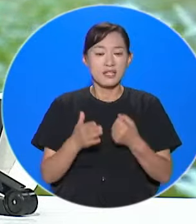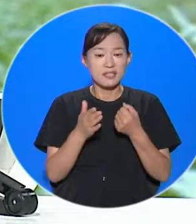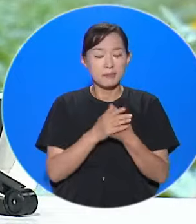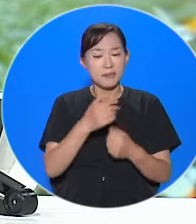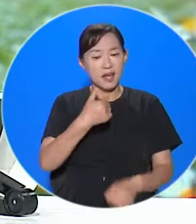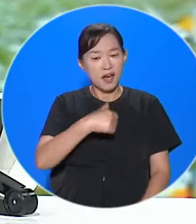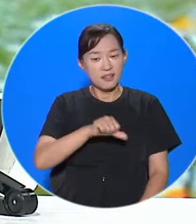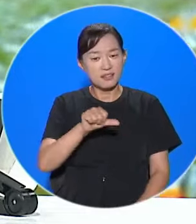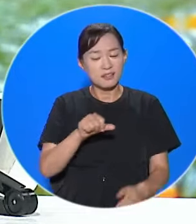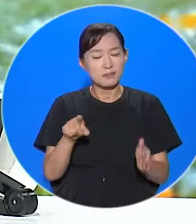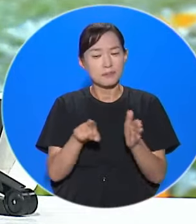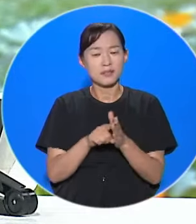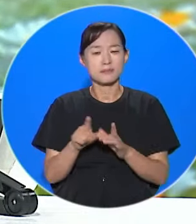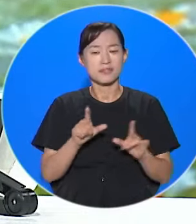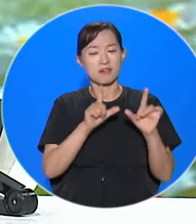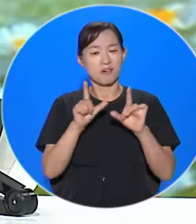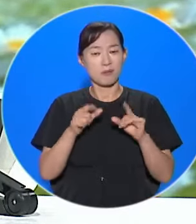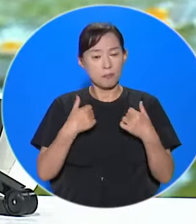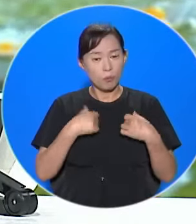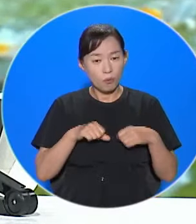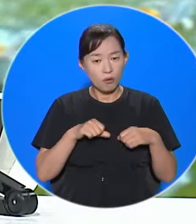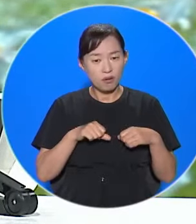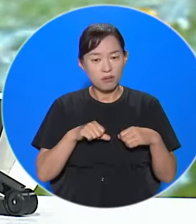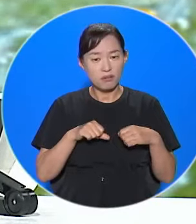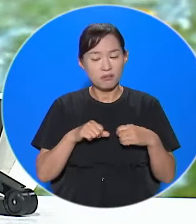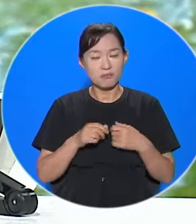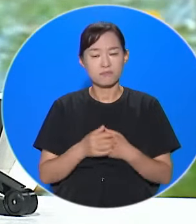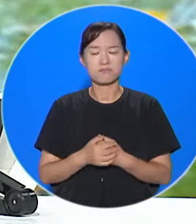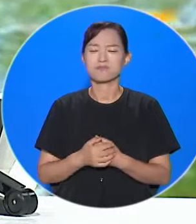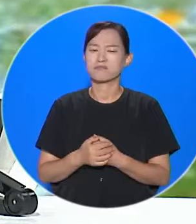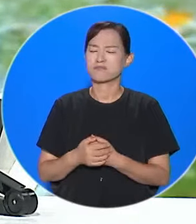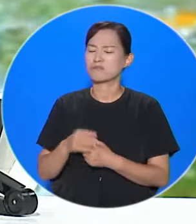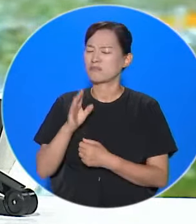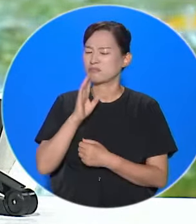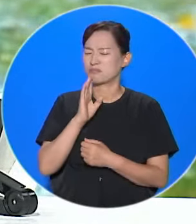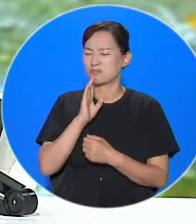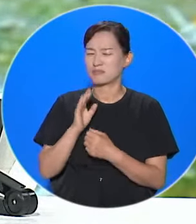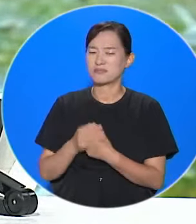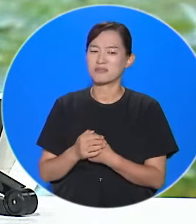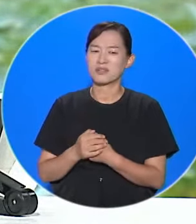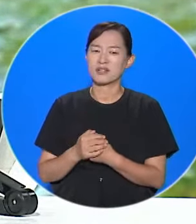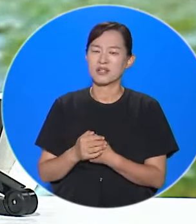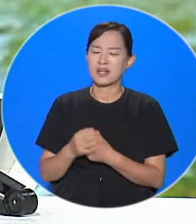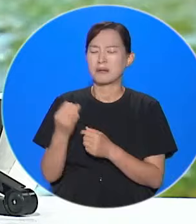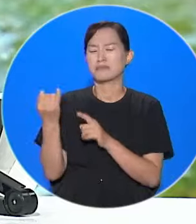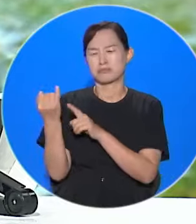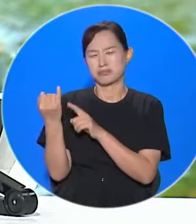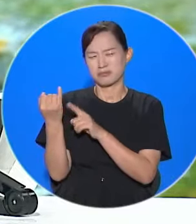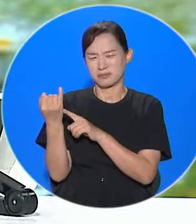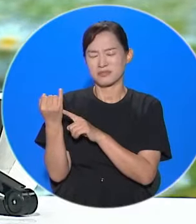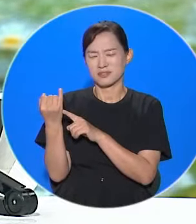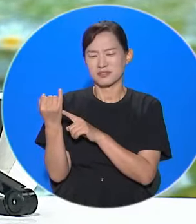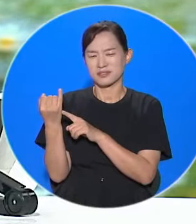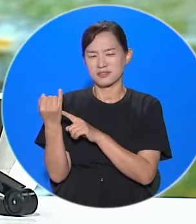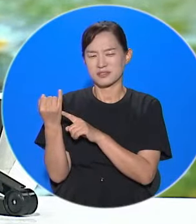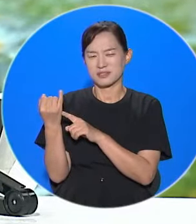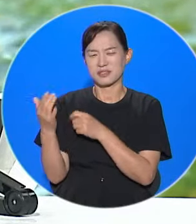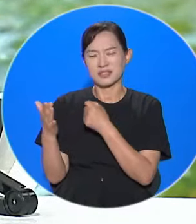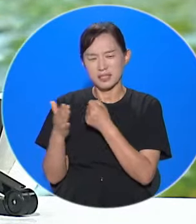아드님이 어떻게 믿음 생활을 지금 안 하고 계세요? 안 하고 아무래도 아내